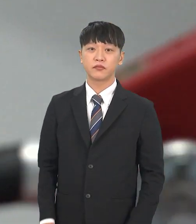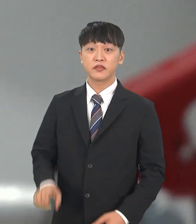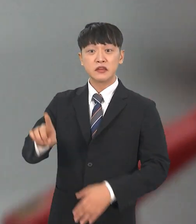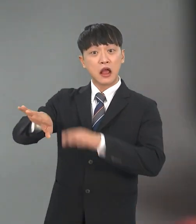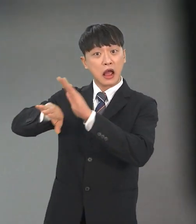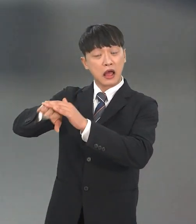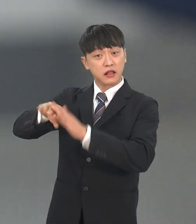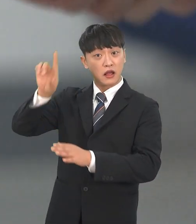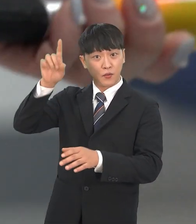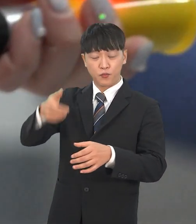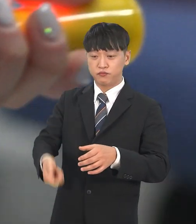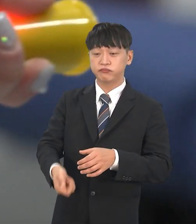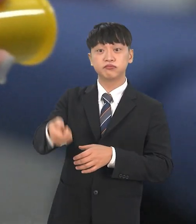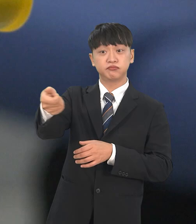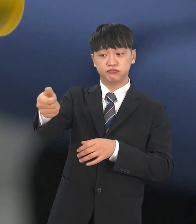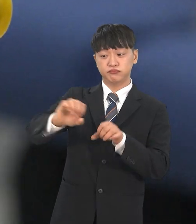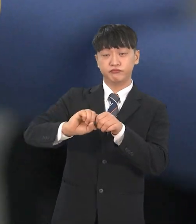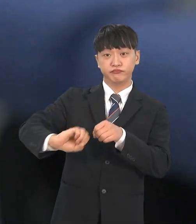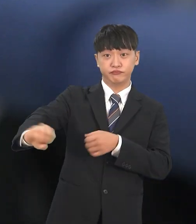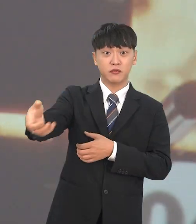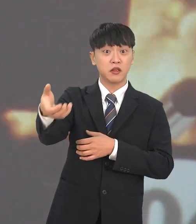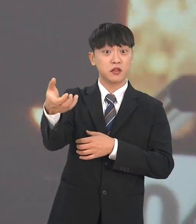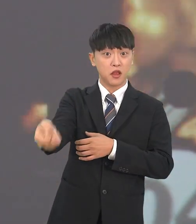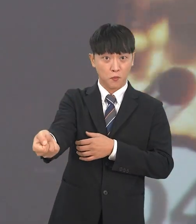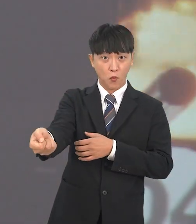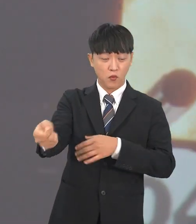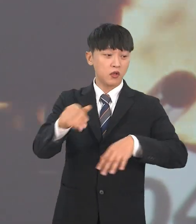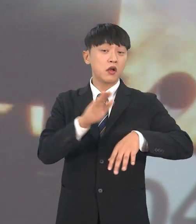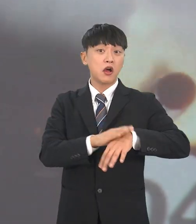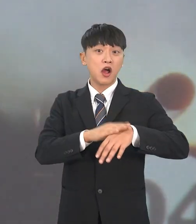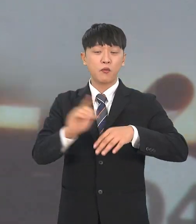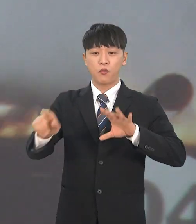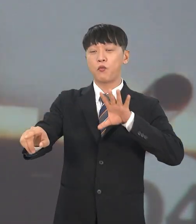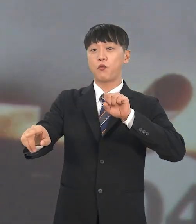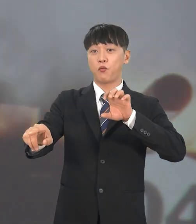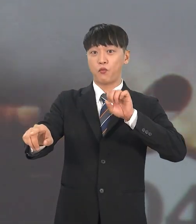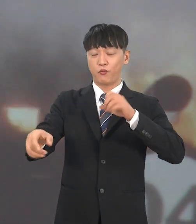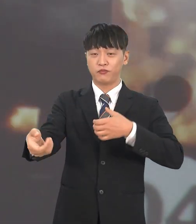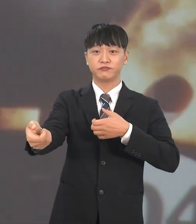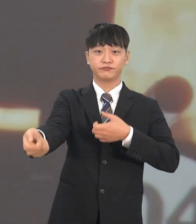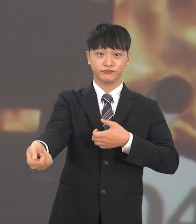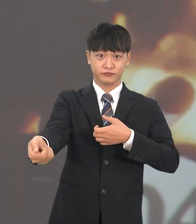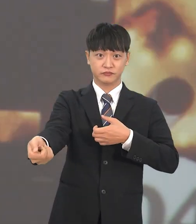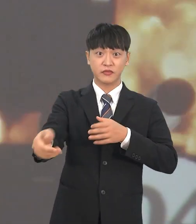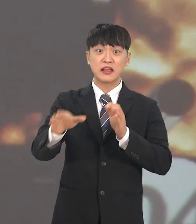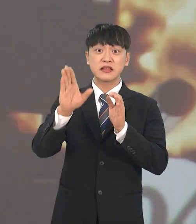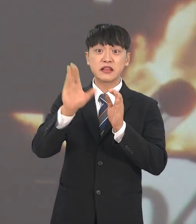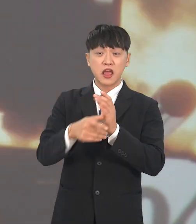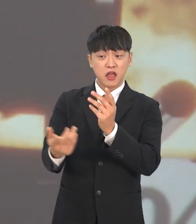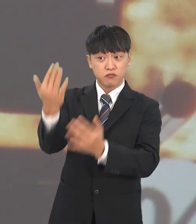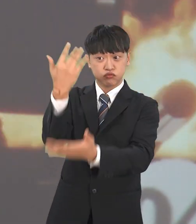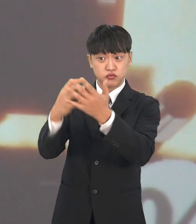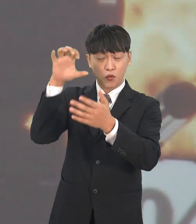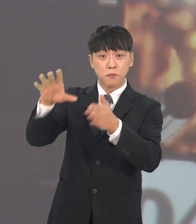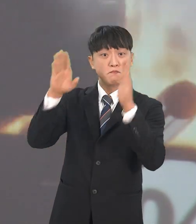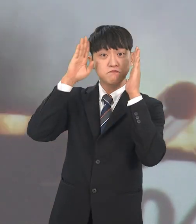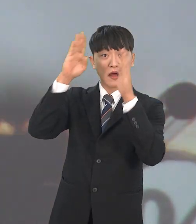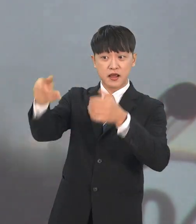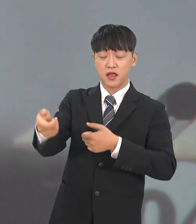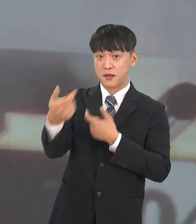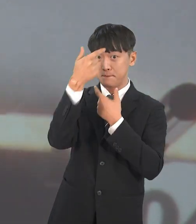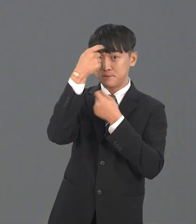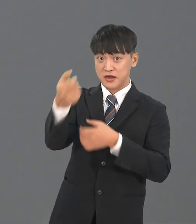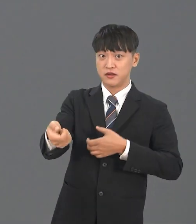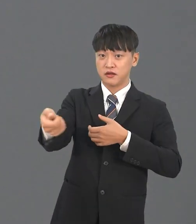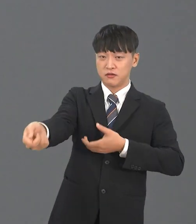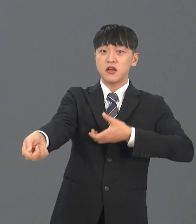한 손으로 소화기 노즐을 꺼내서 잡고 다른 한 손으론 손잡이를 움켜잡아요. 그리고 노즐을 불이 난 곳을 향하게